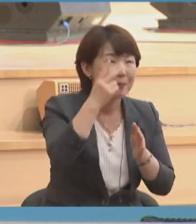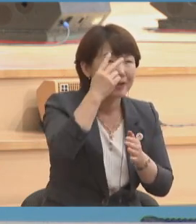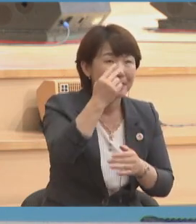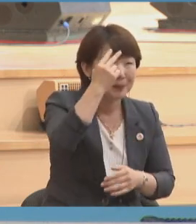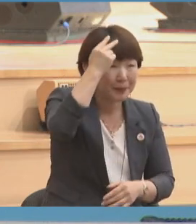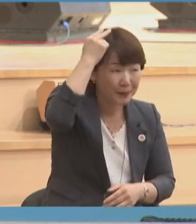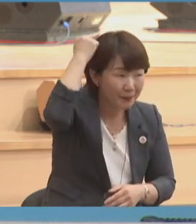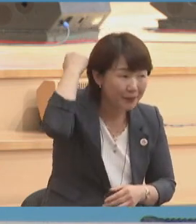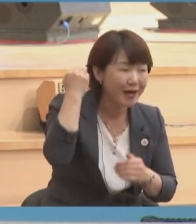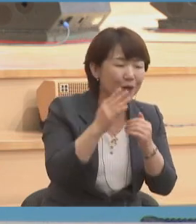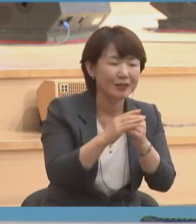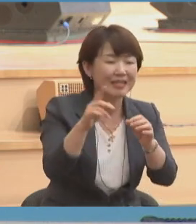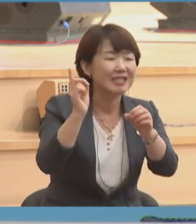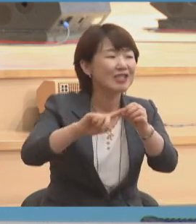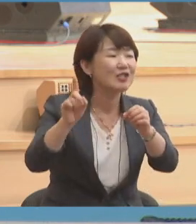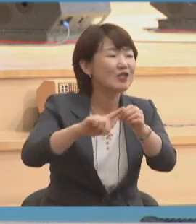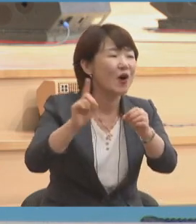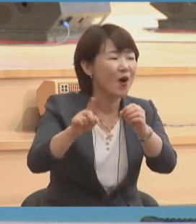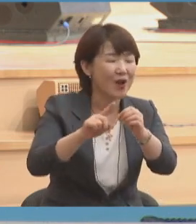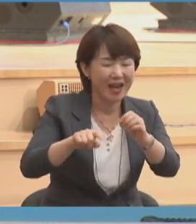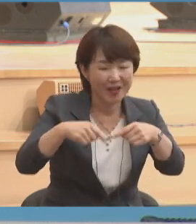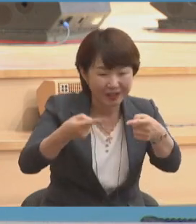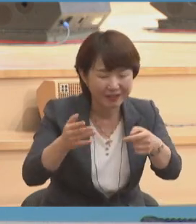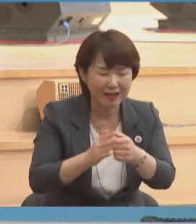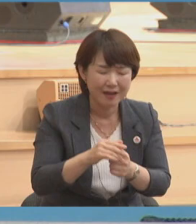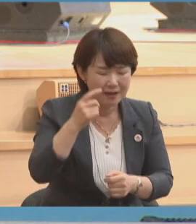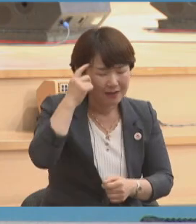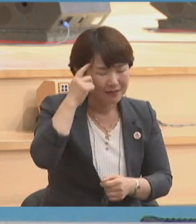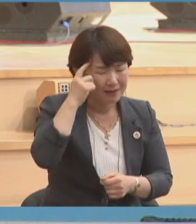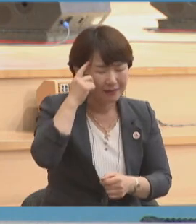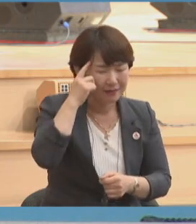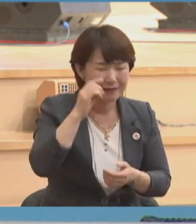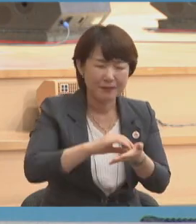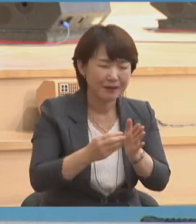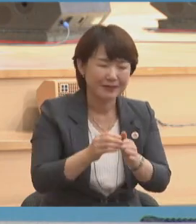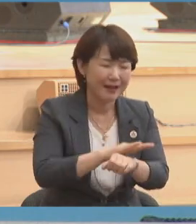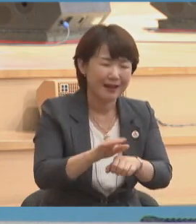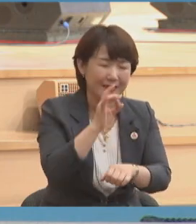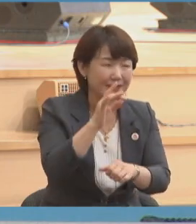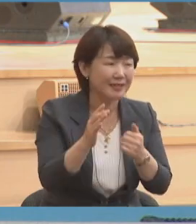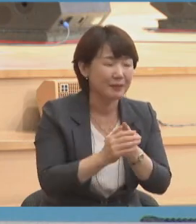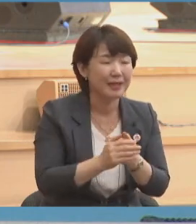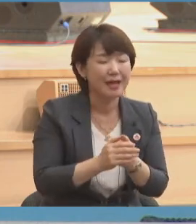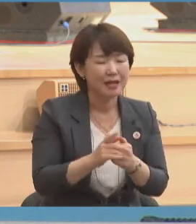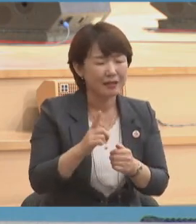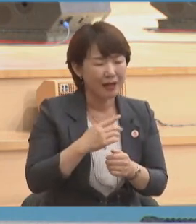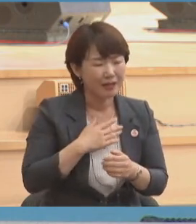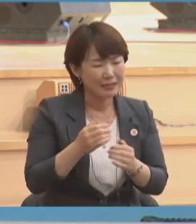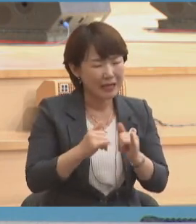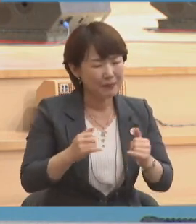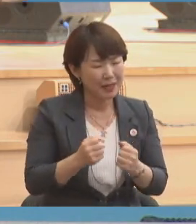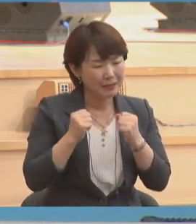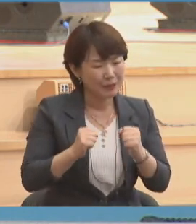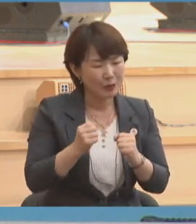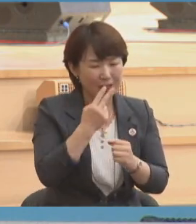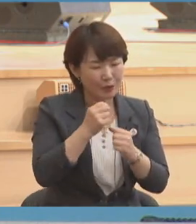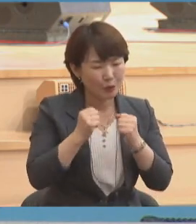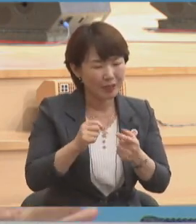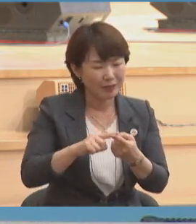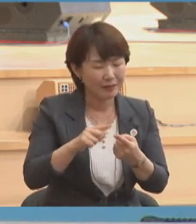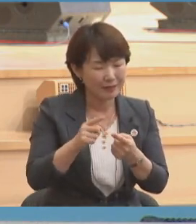했지만 생각처럼 잘 안 되지 않았어요. 결국은 그 물음, 존재 이유에 대해서 그 물음은 잠시